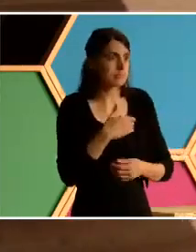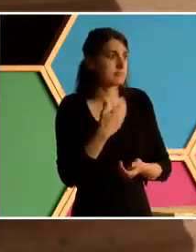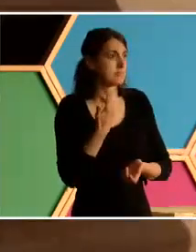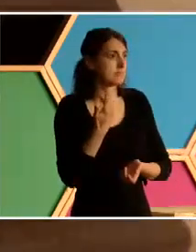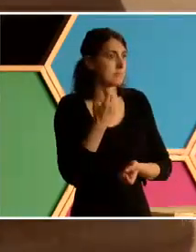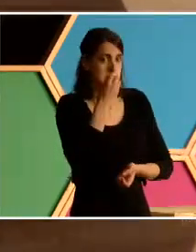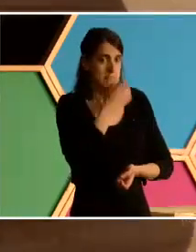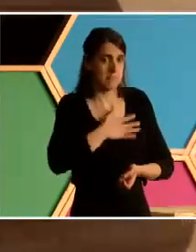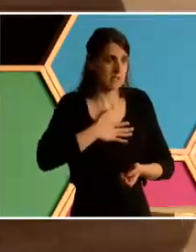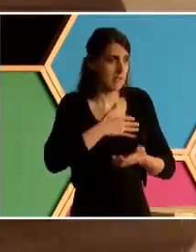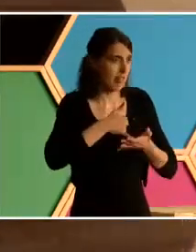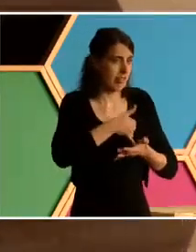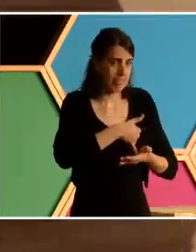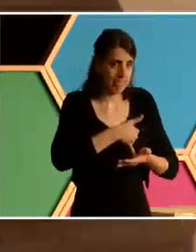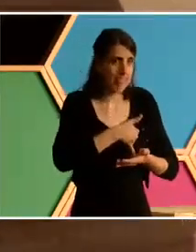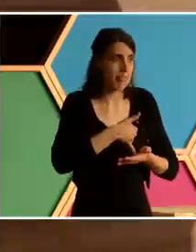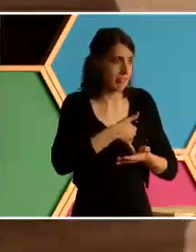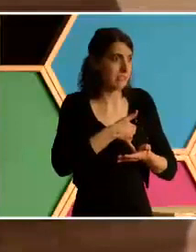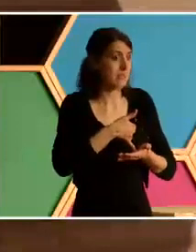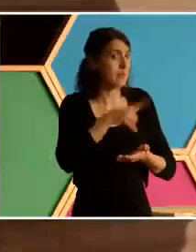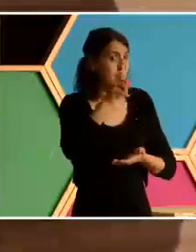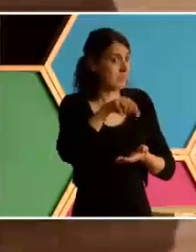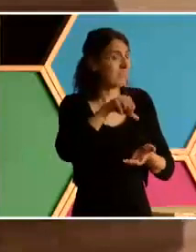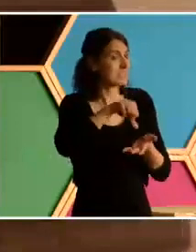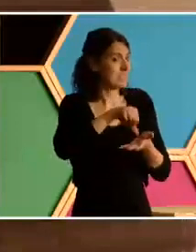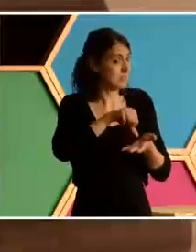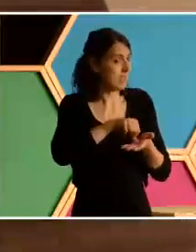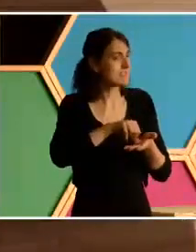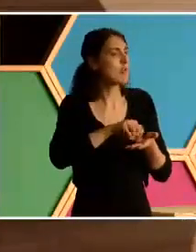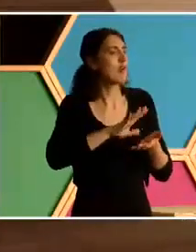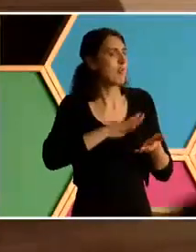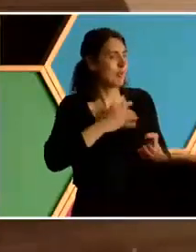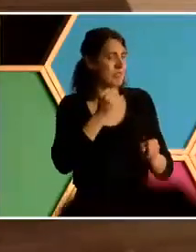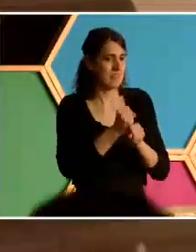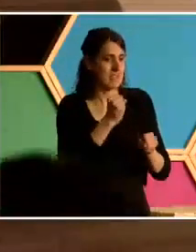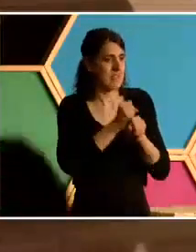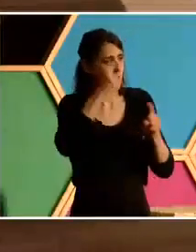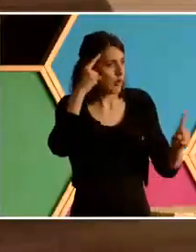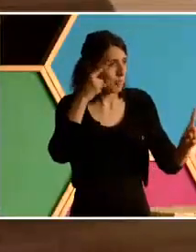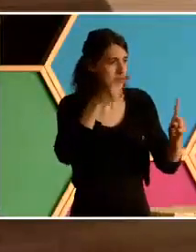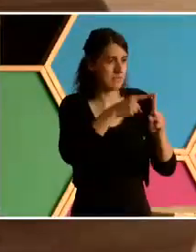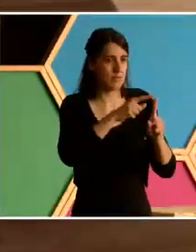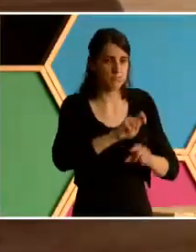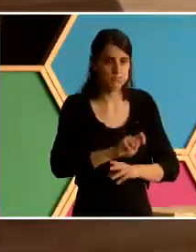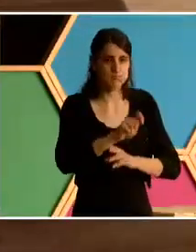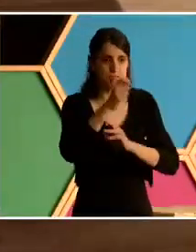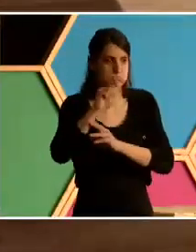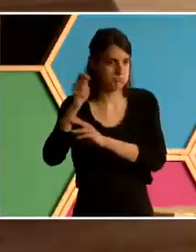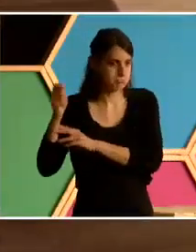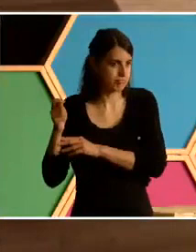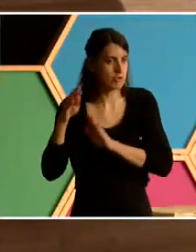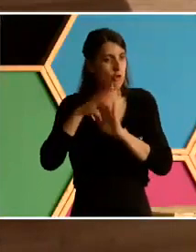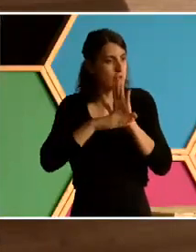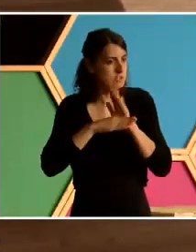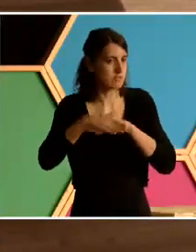l'estat del benestar, però també són les ciutats des d'on es poden treballar per aconseguir, igual que es garanteixen les condicions